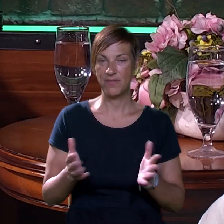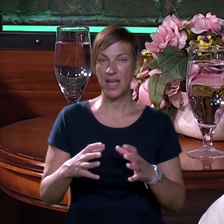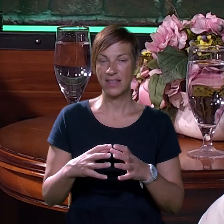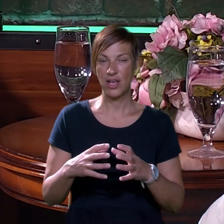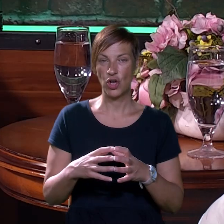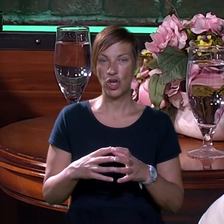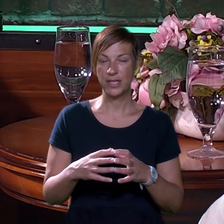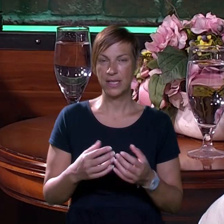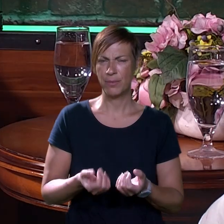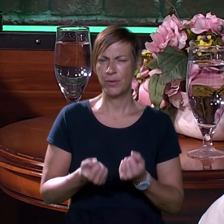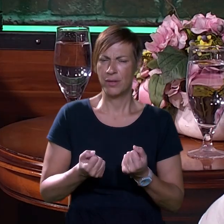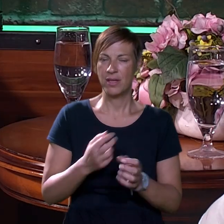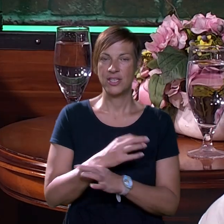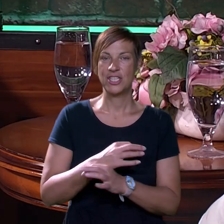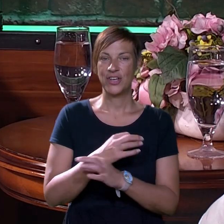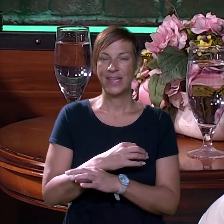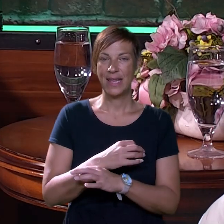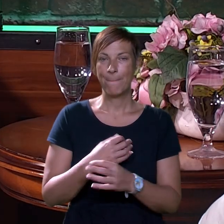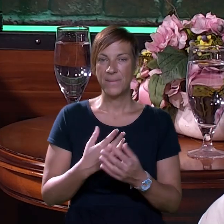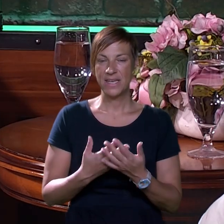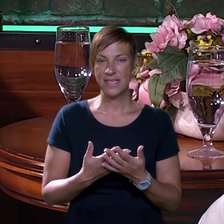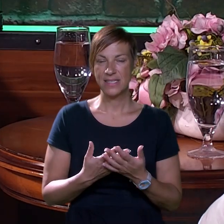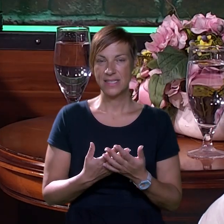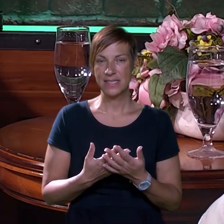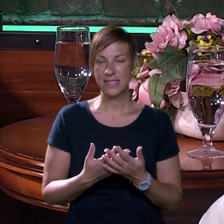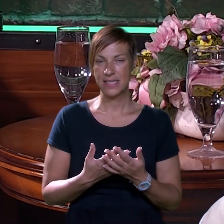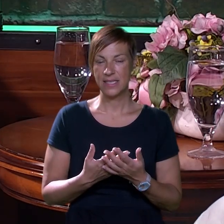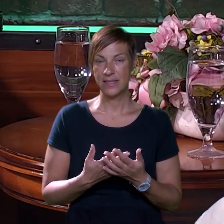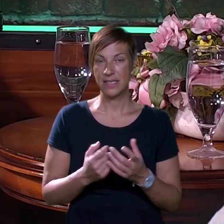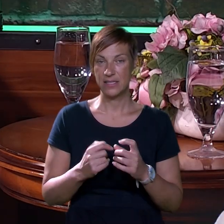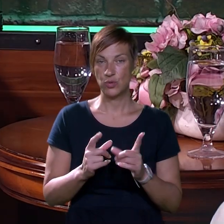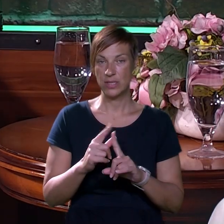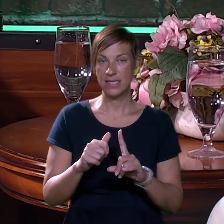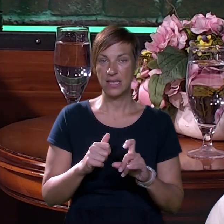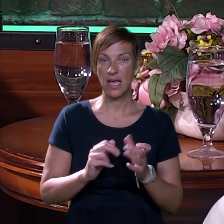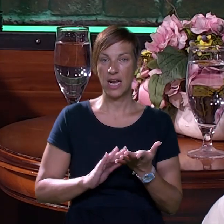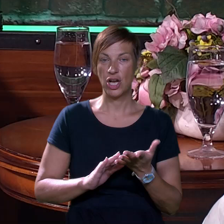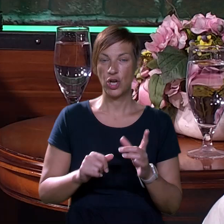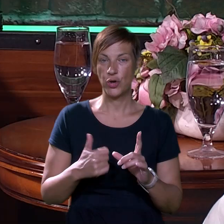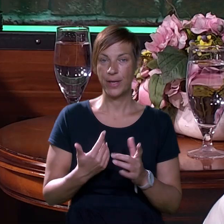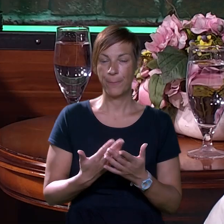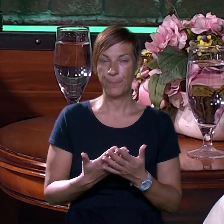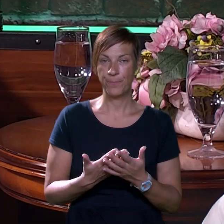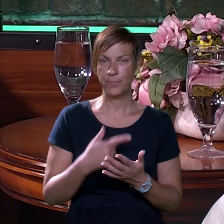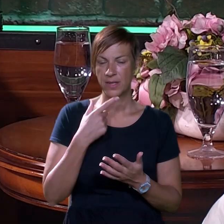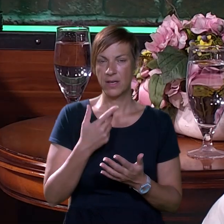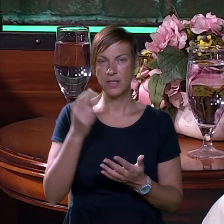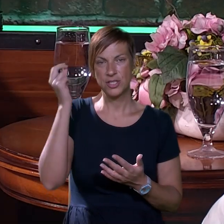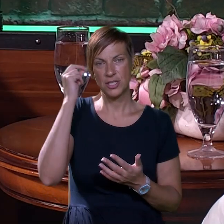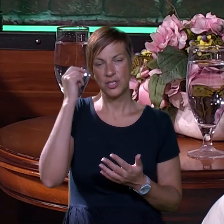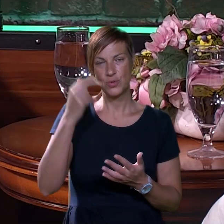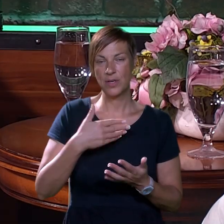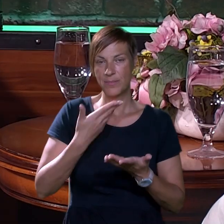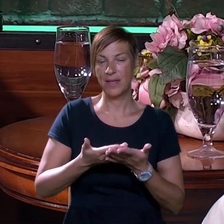mog odjela, bio je u teškoj depresiji, čak suicidalnoj, i kaže,